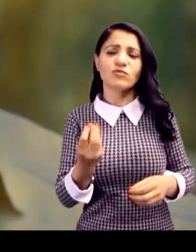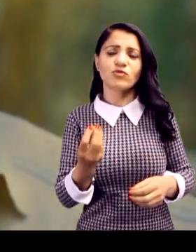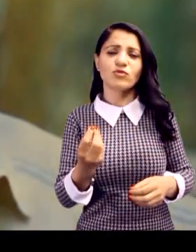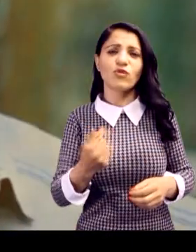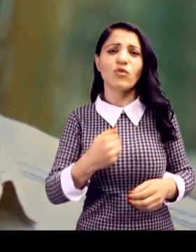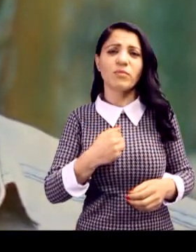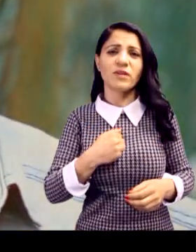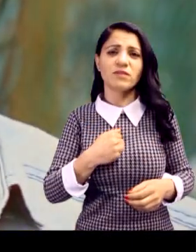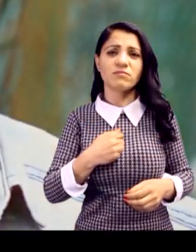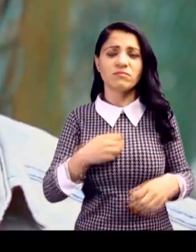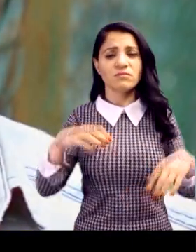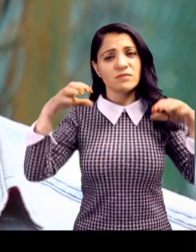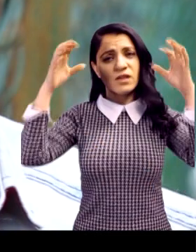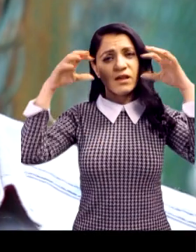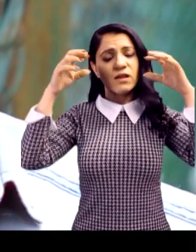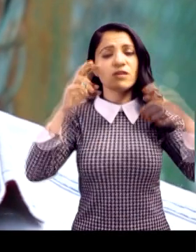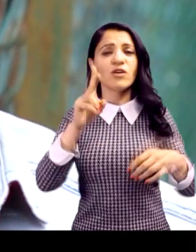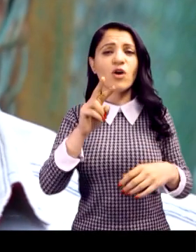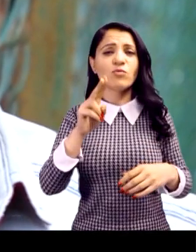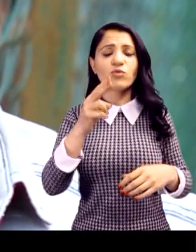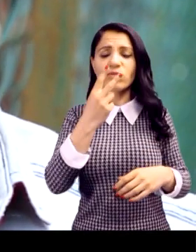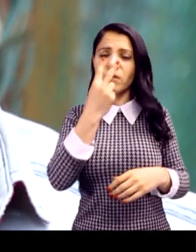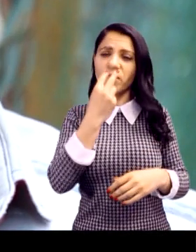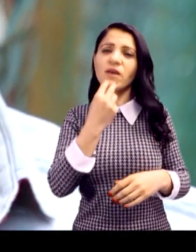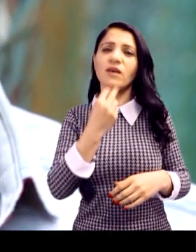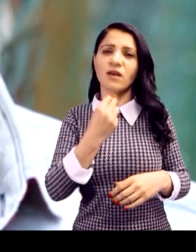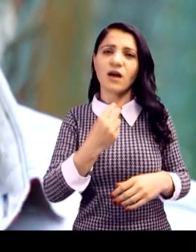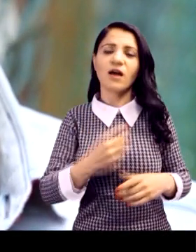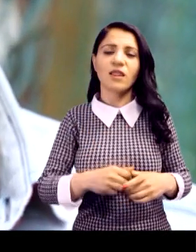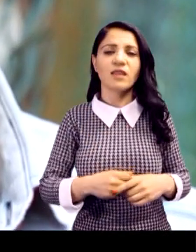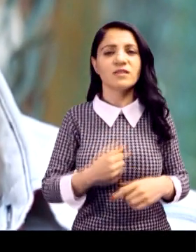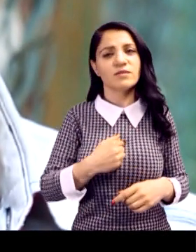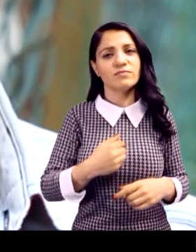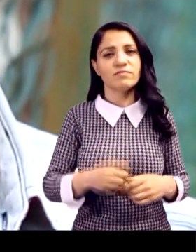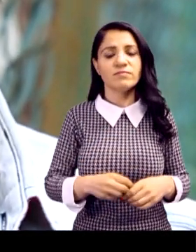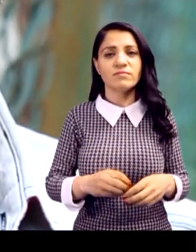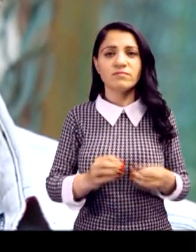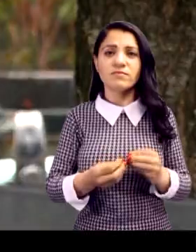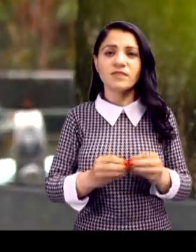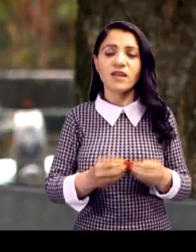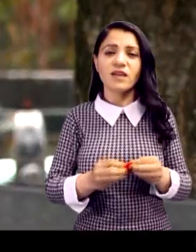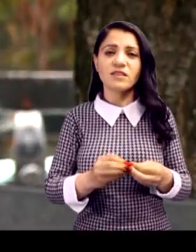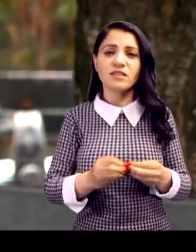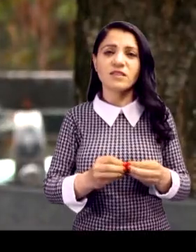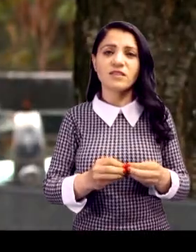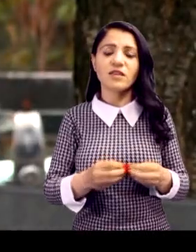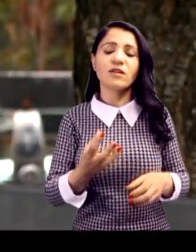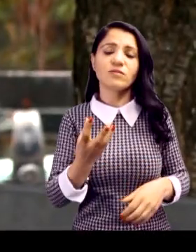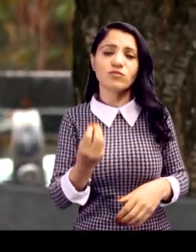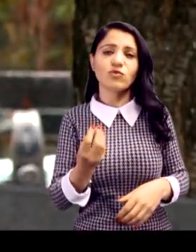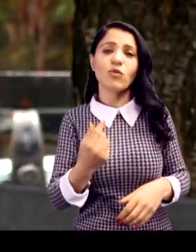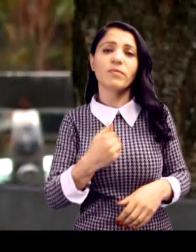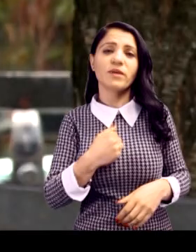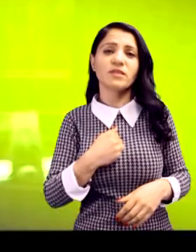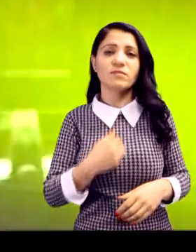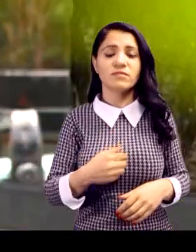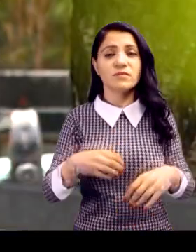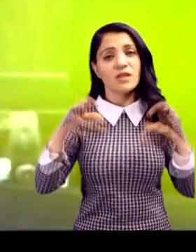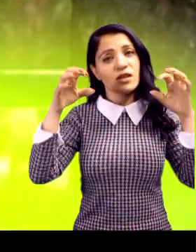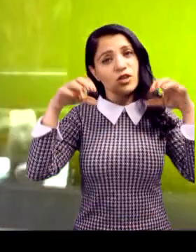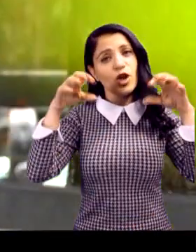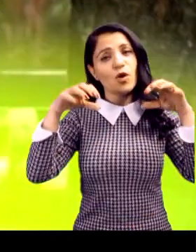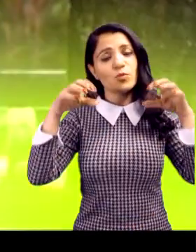Derdi derde bağladım, yağmur gibi ağladım. Derdi derde